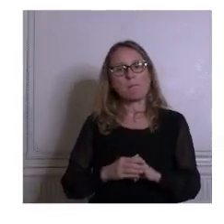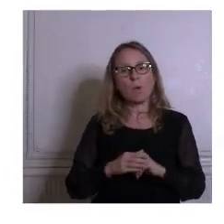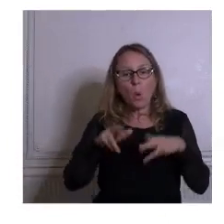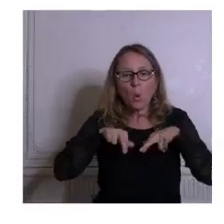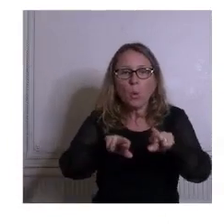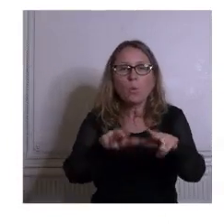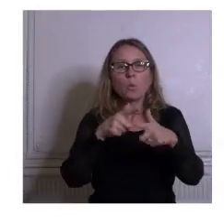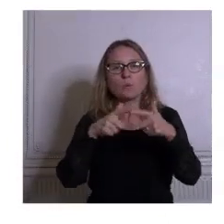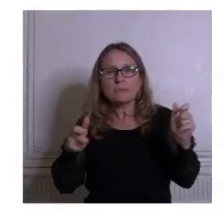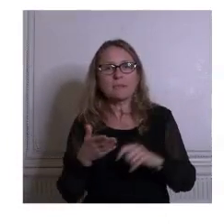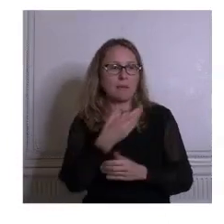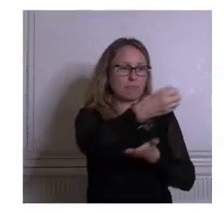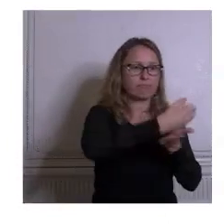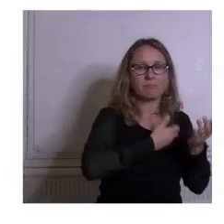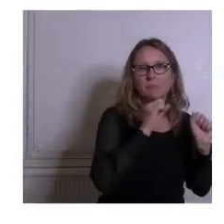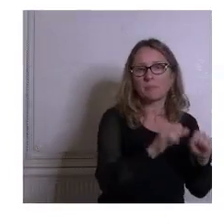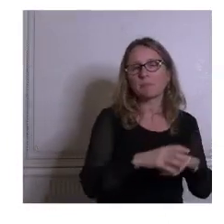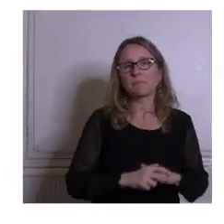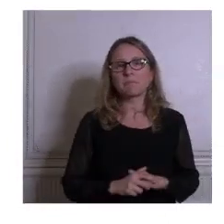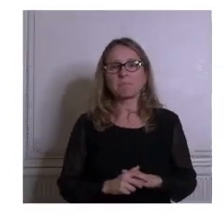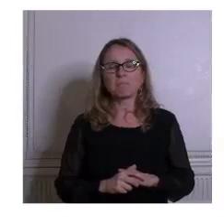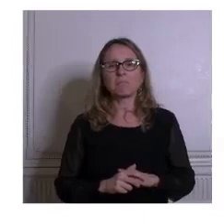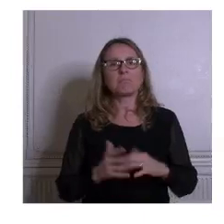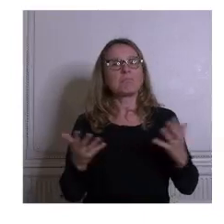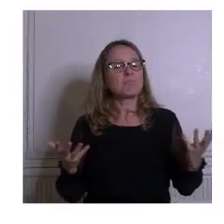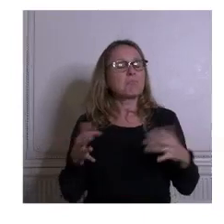ça. Je vois ça, j'en suis contrite.